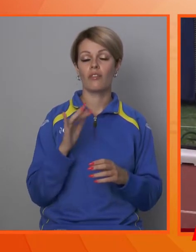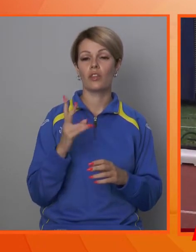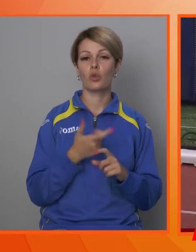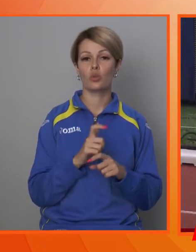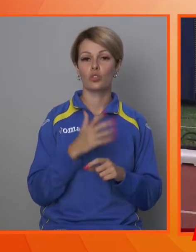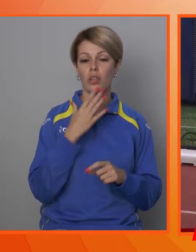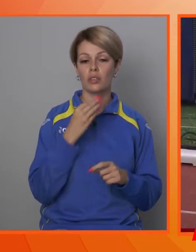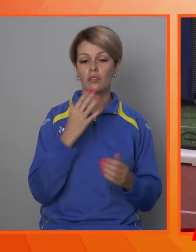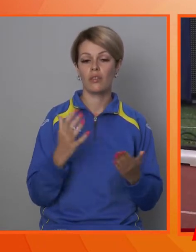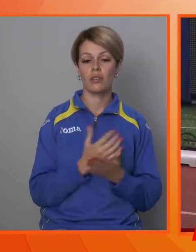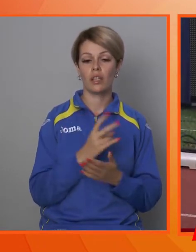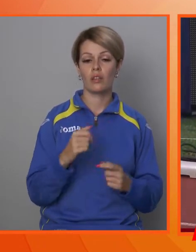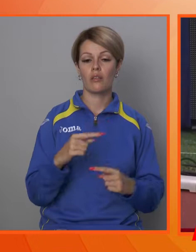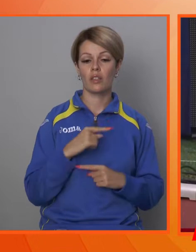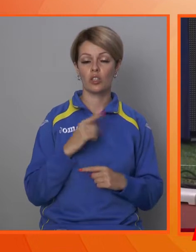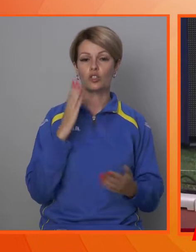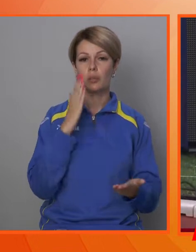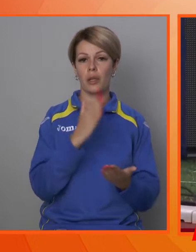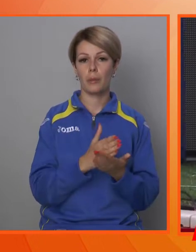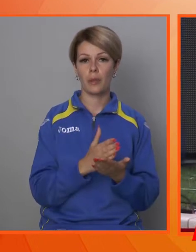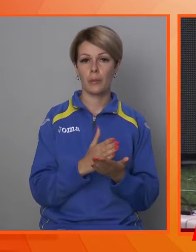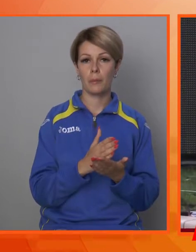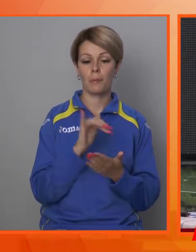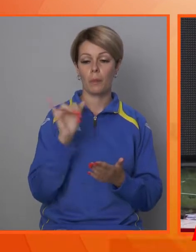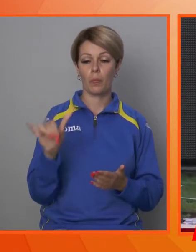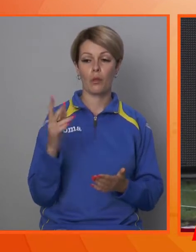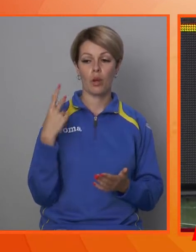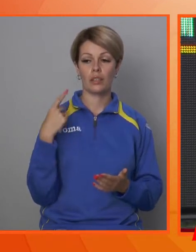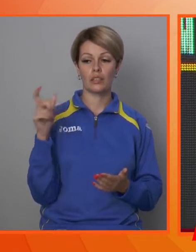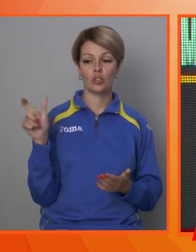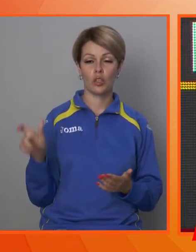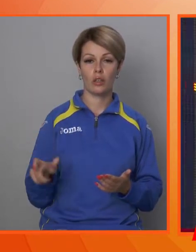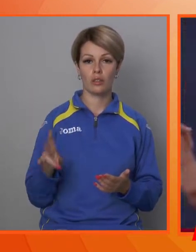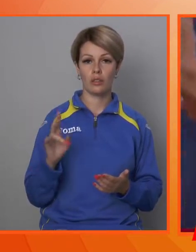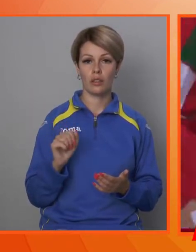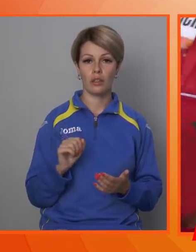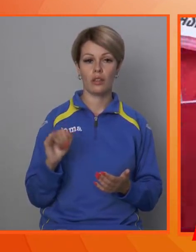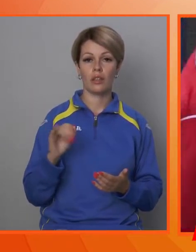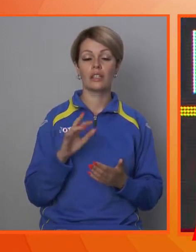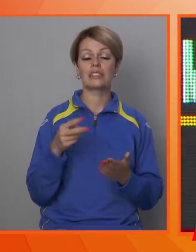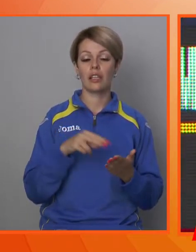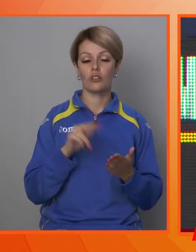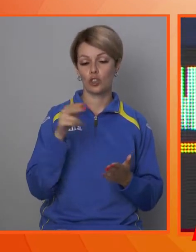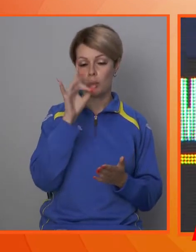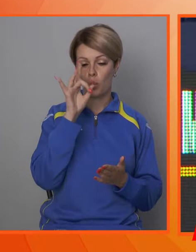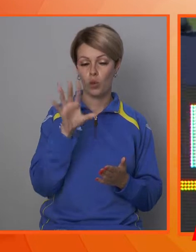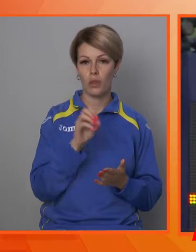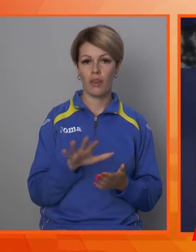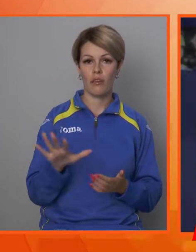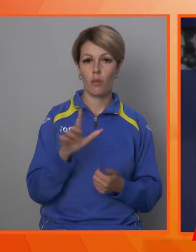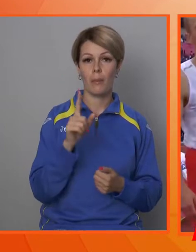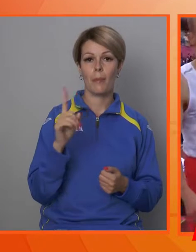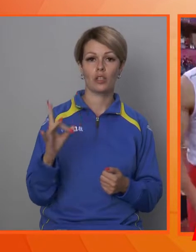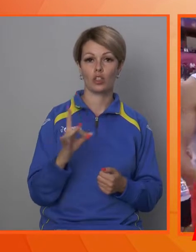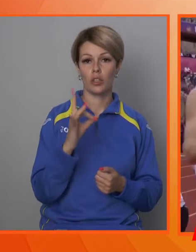І він дуже красиво виграв на фінішній прямій у англічанина, у британця, і став чемпіоном